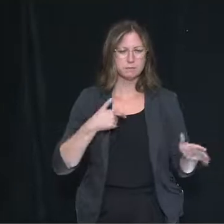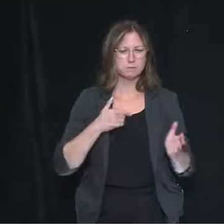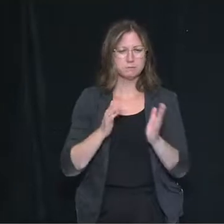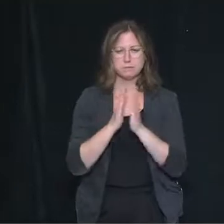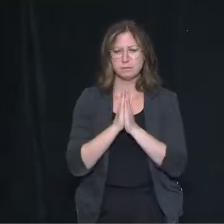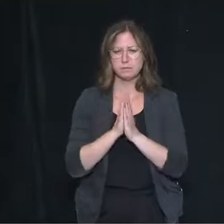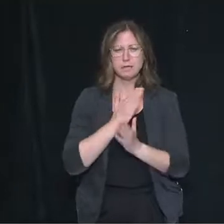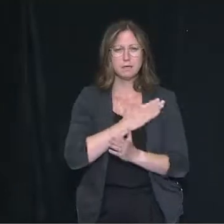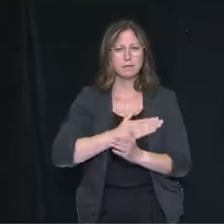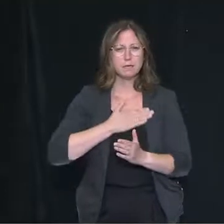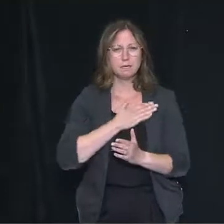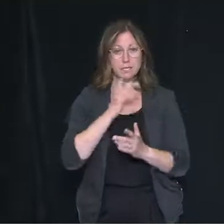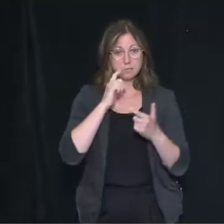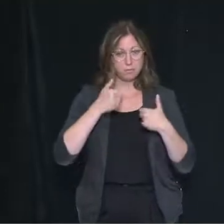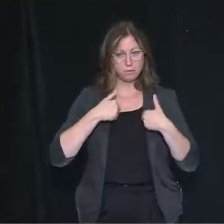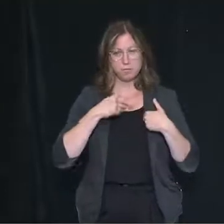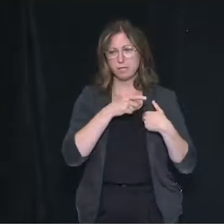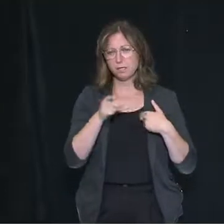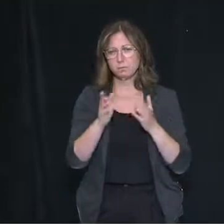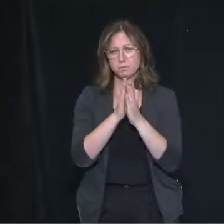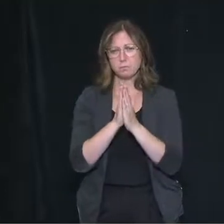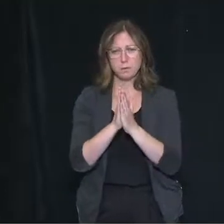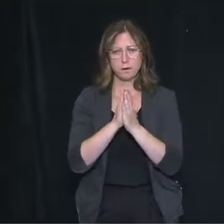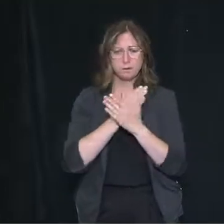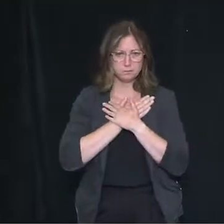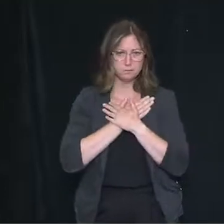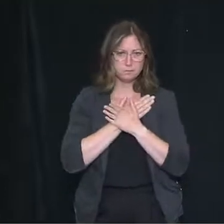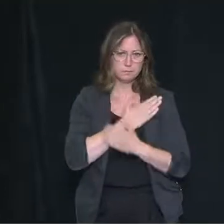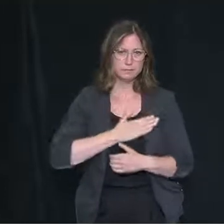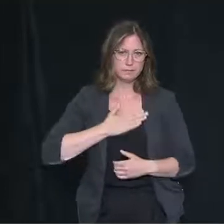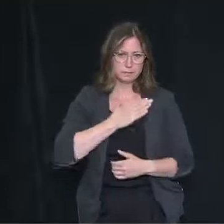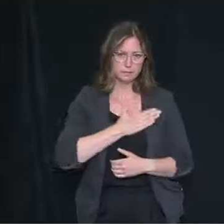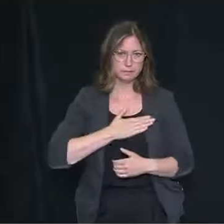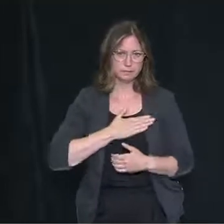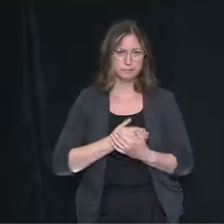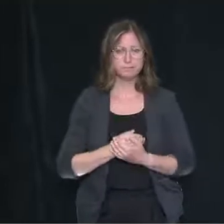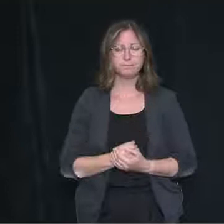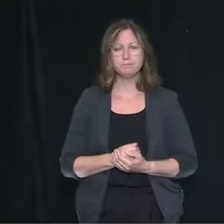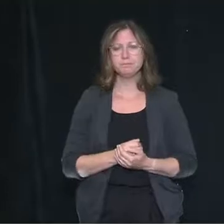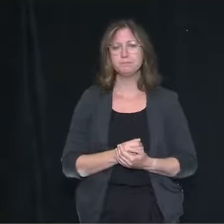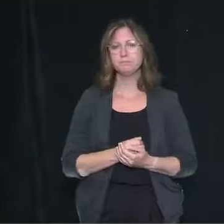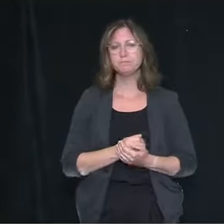please, to continue to pray for me. Bénis de tout